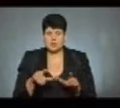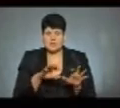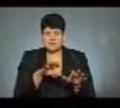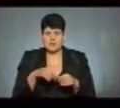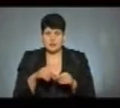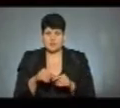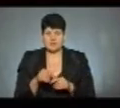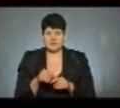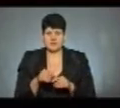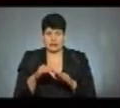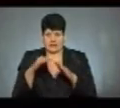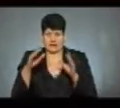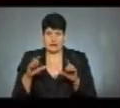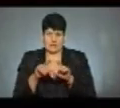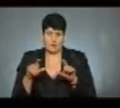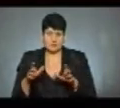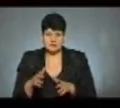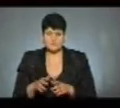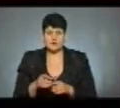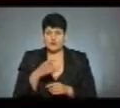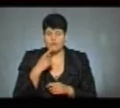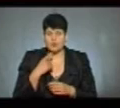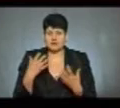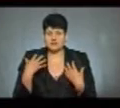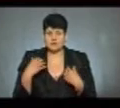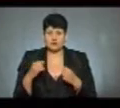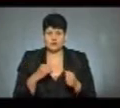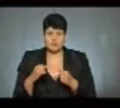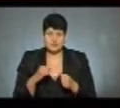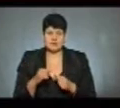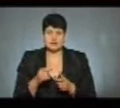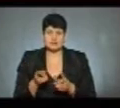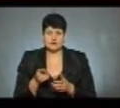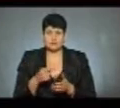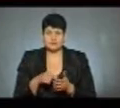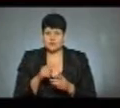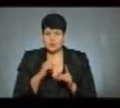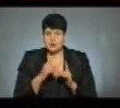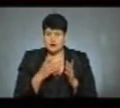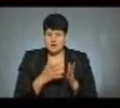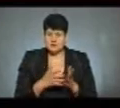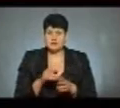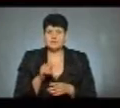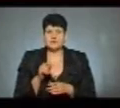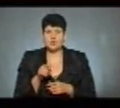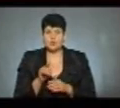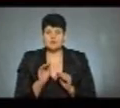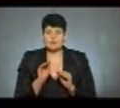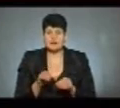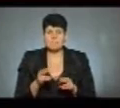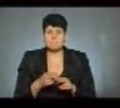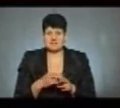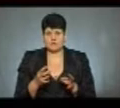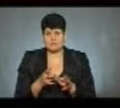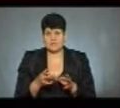кіоск. За словами начальника управління муніципальної інспекції Тернопільської міськради Ігоря Максимєва, його встановили без необхідних